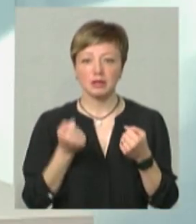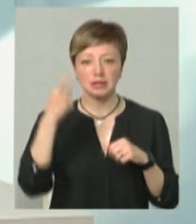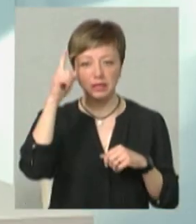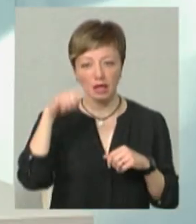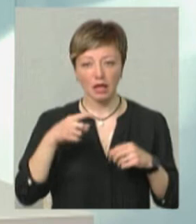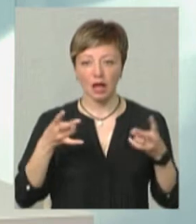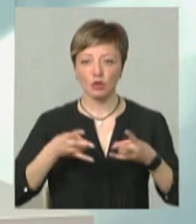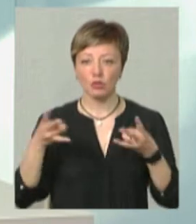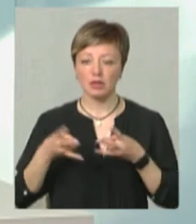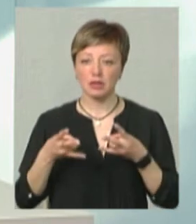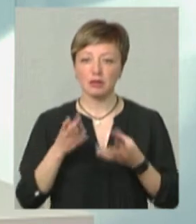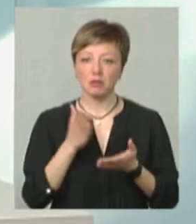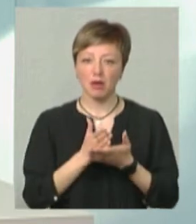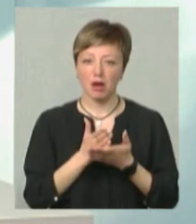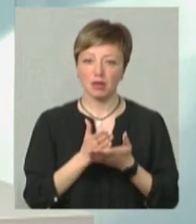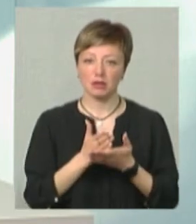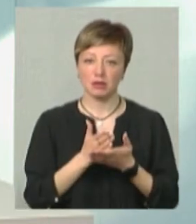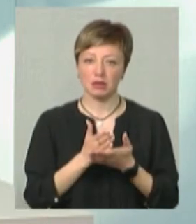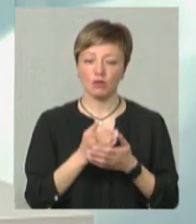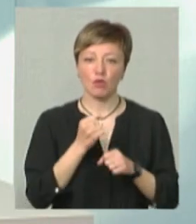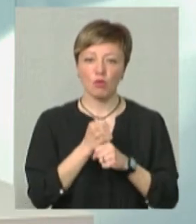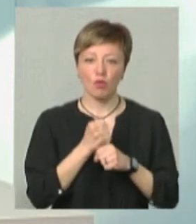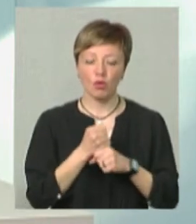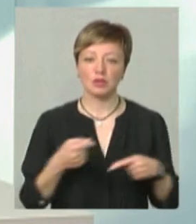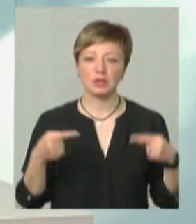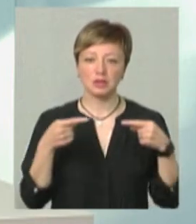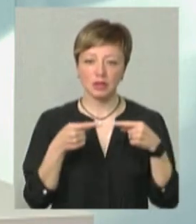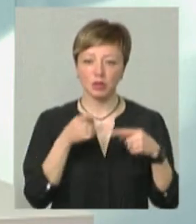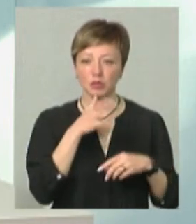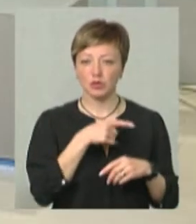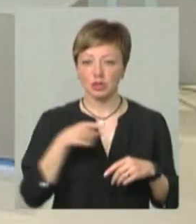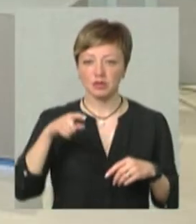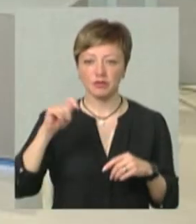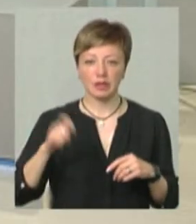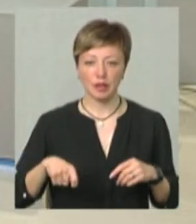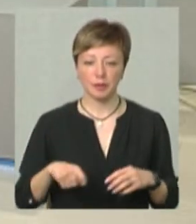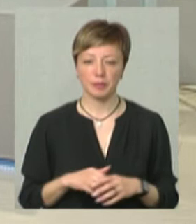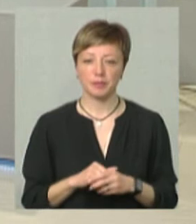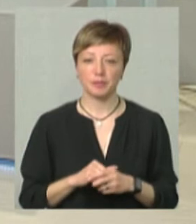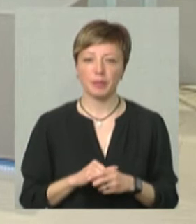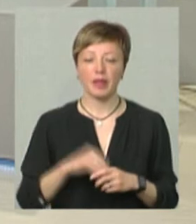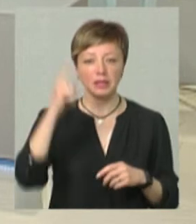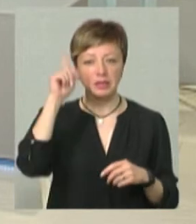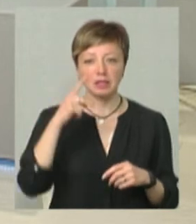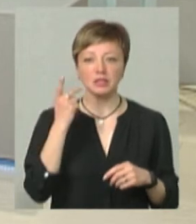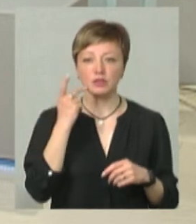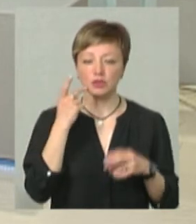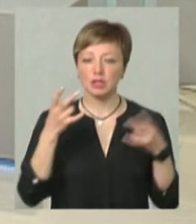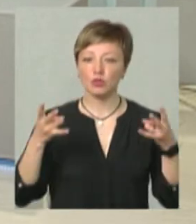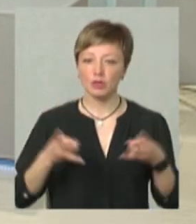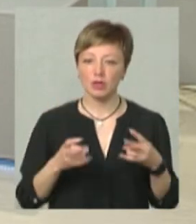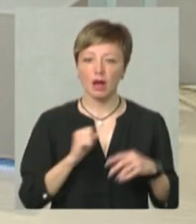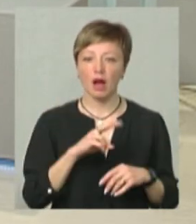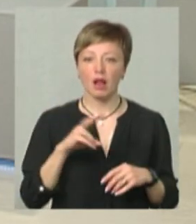знання необхідні, які треба мати у роботі саме от в час війни, будемо так називати? Знання завжди необхідні,